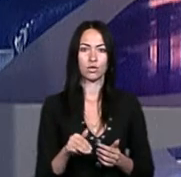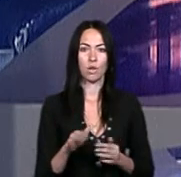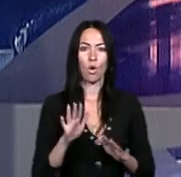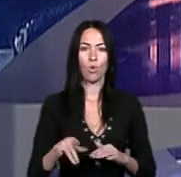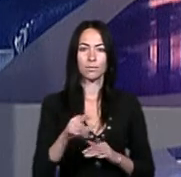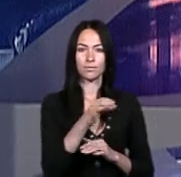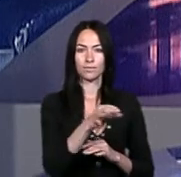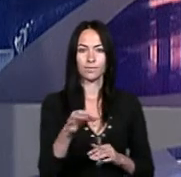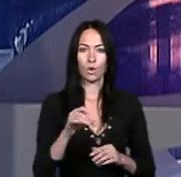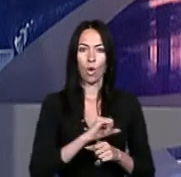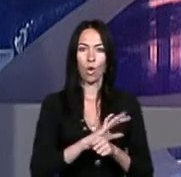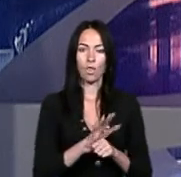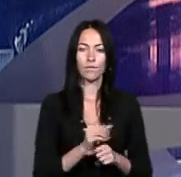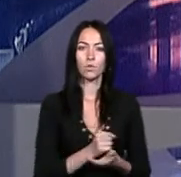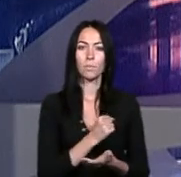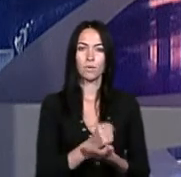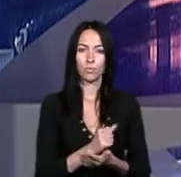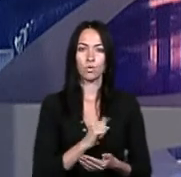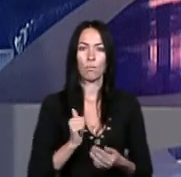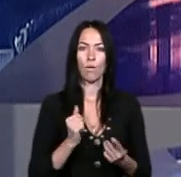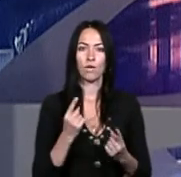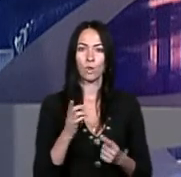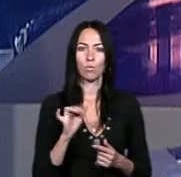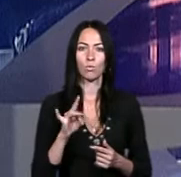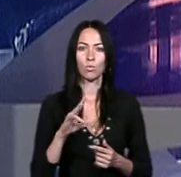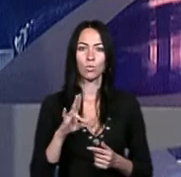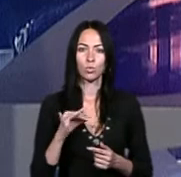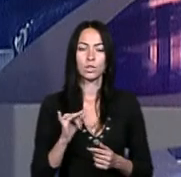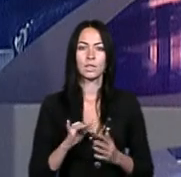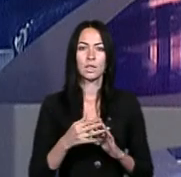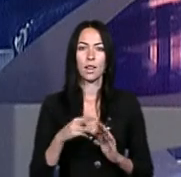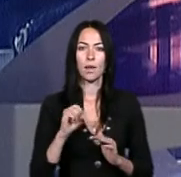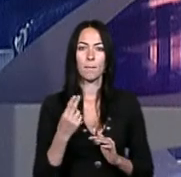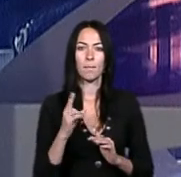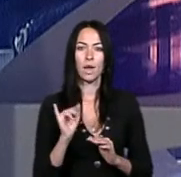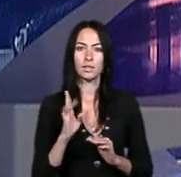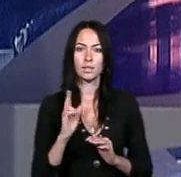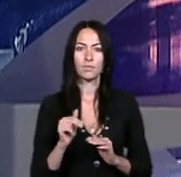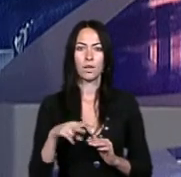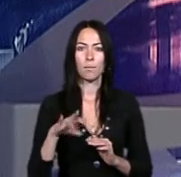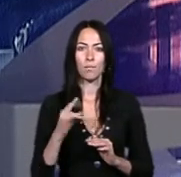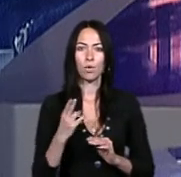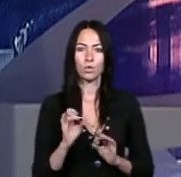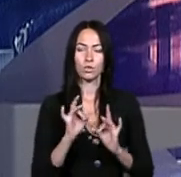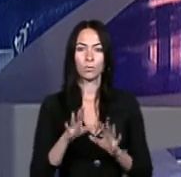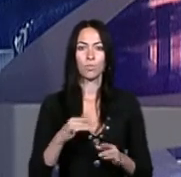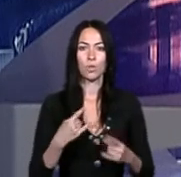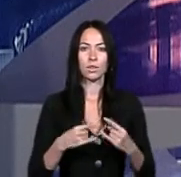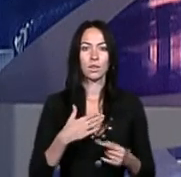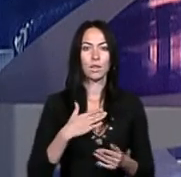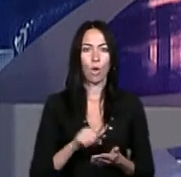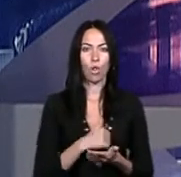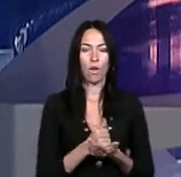Осередки коронавірусу підтверджені у самому Великому Бурлуці, а також селах Мацьківка та Плоске, розповів Суспільному телефоном